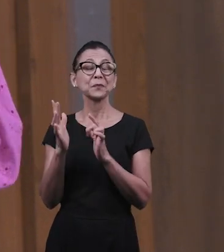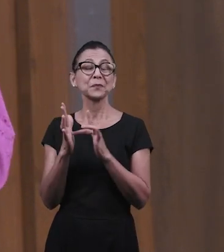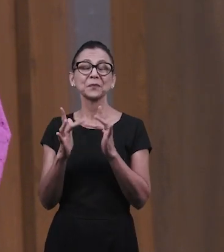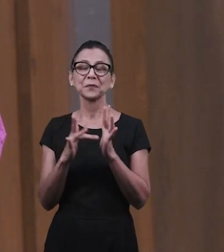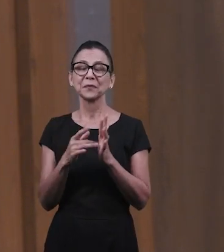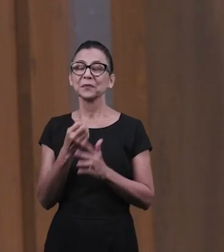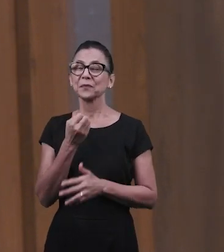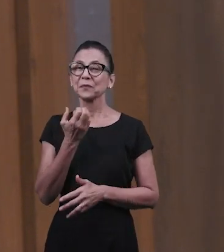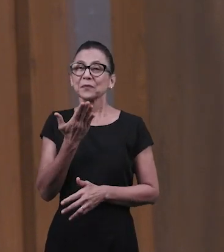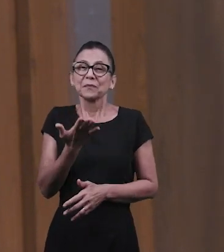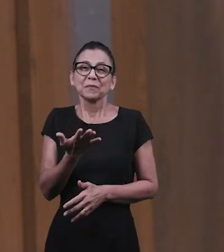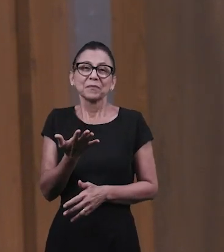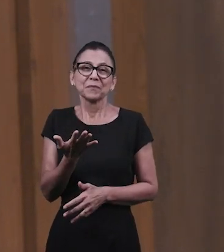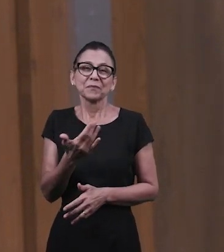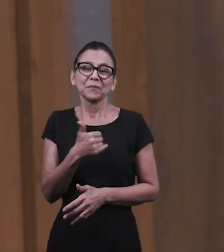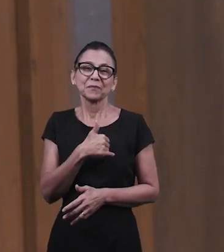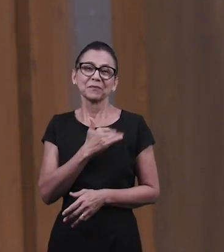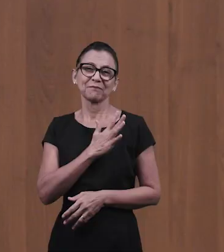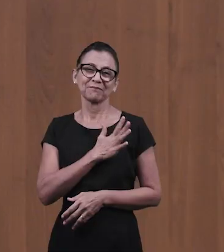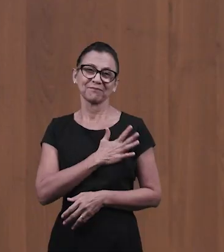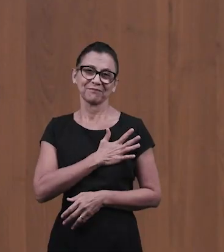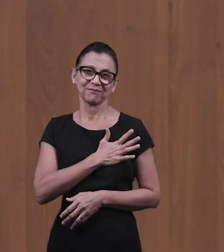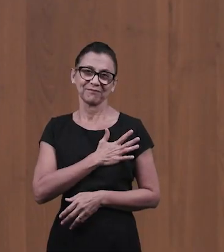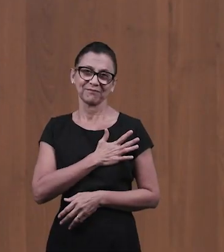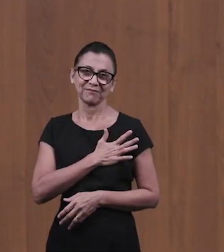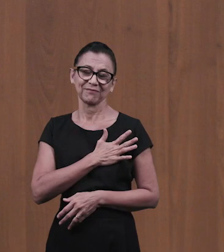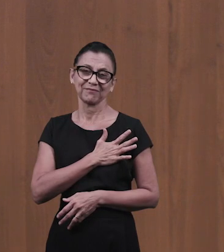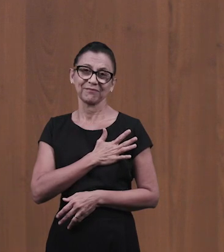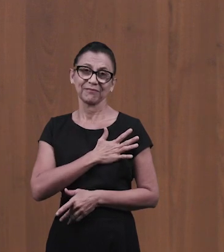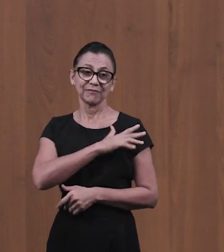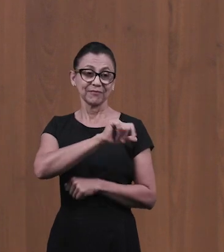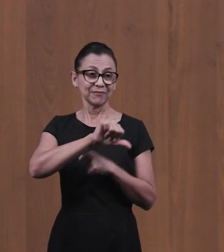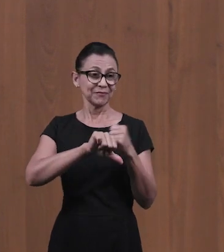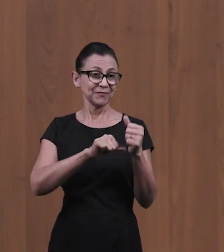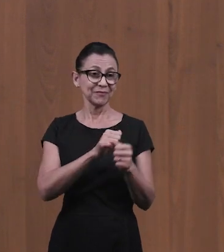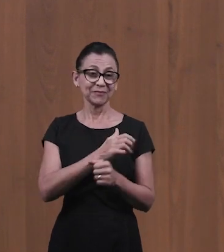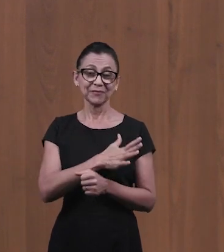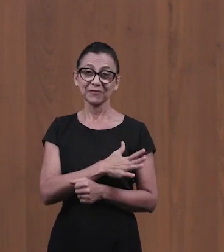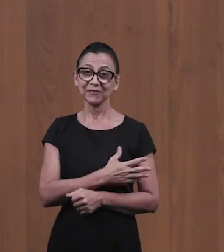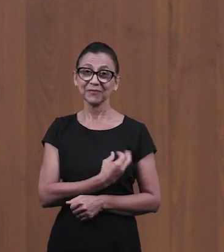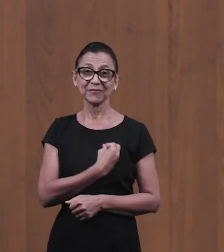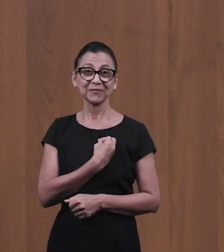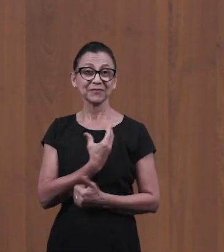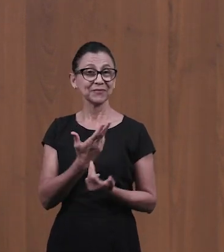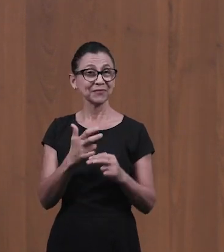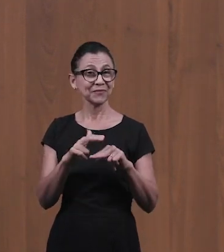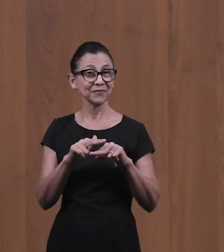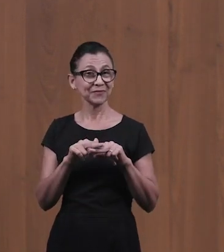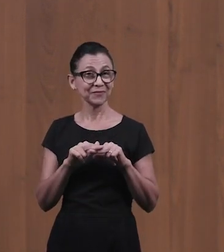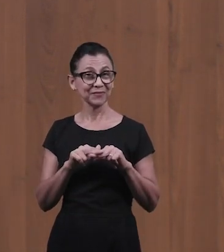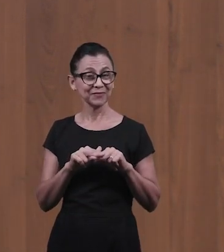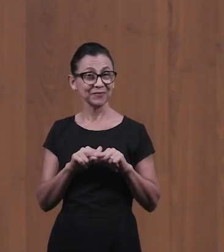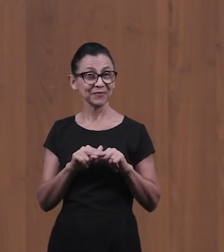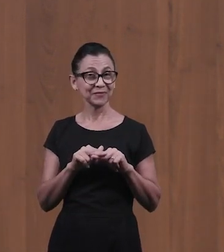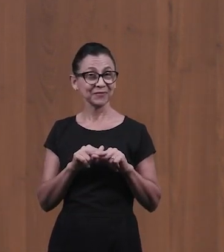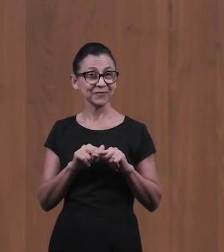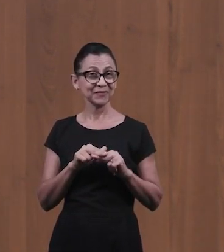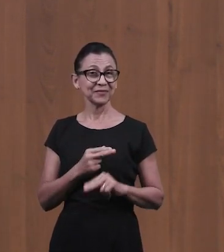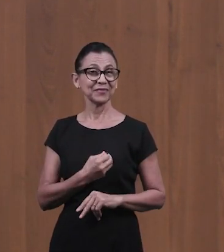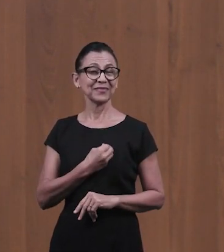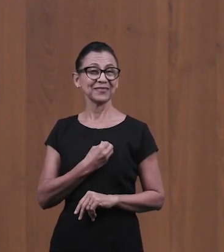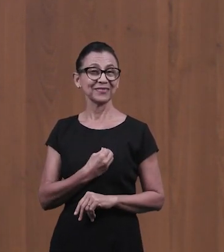bien d'avoir Jésus dans notre cœur, il a changé notre vie et il doit être la raison de notre